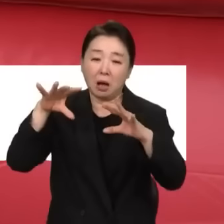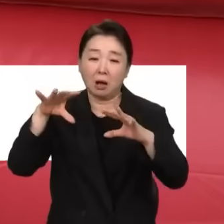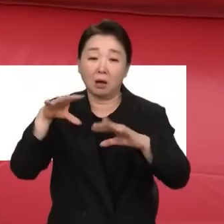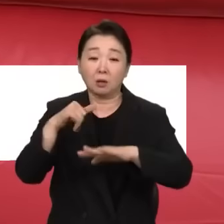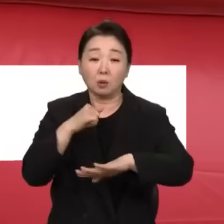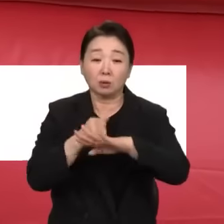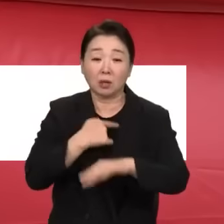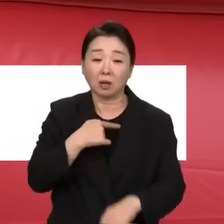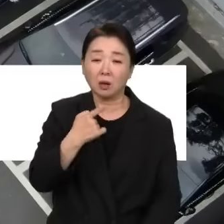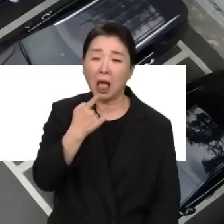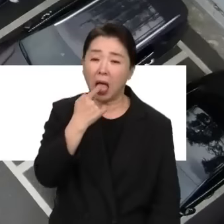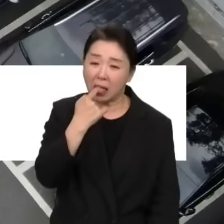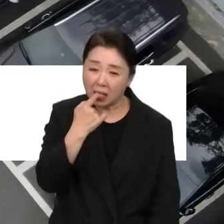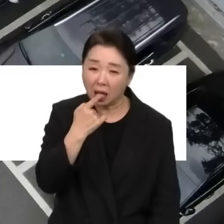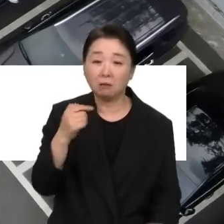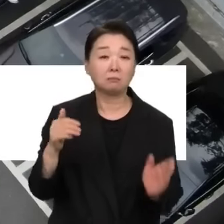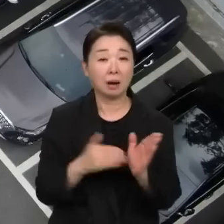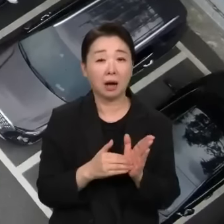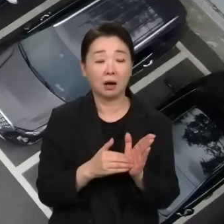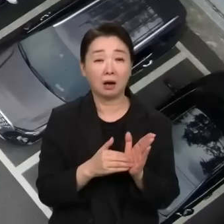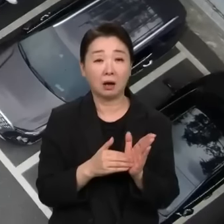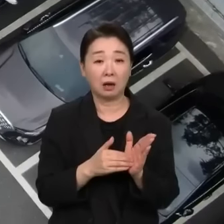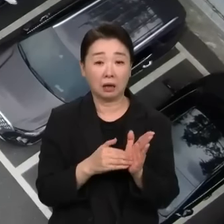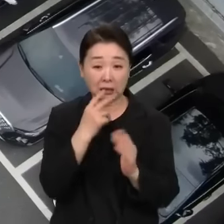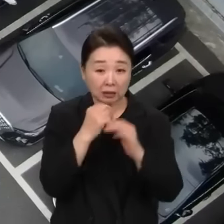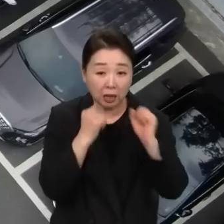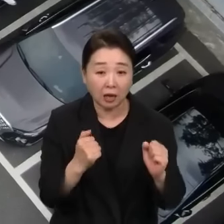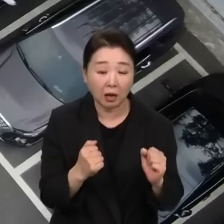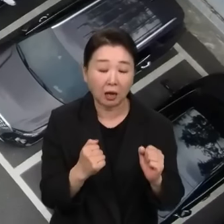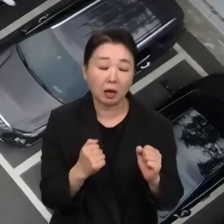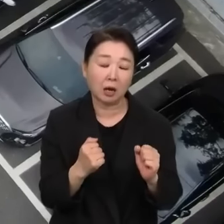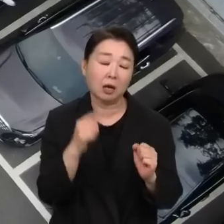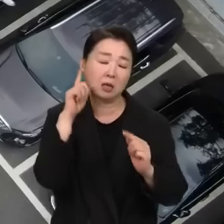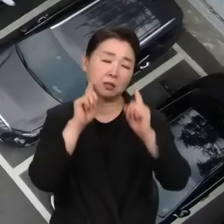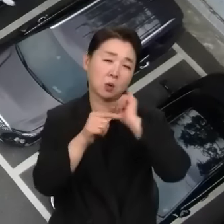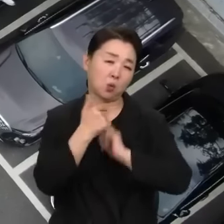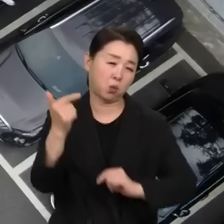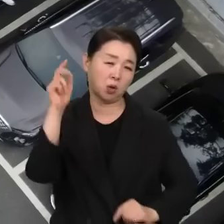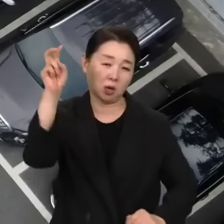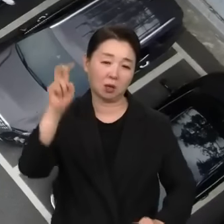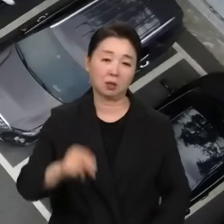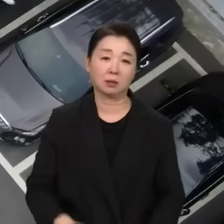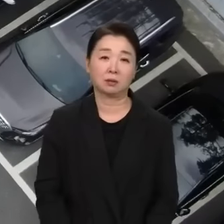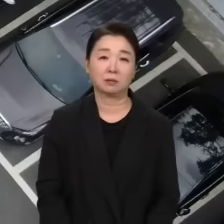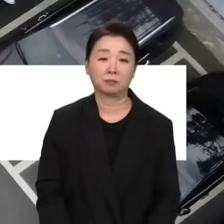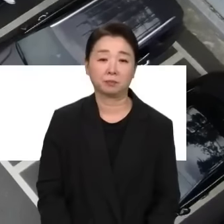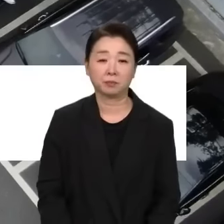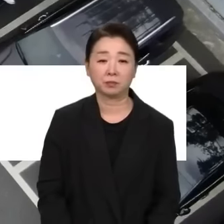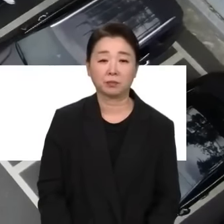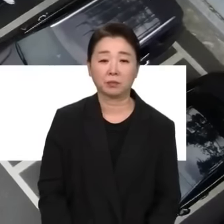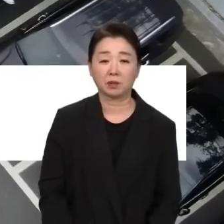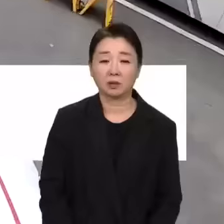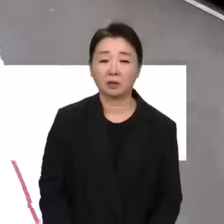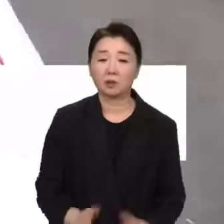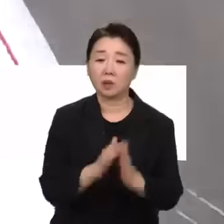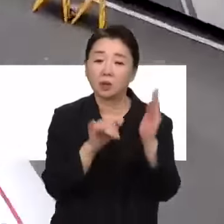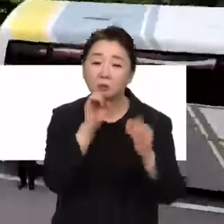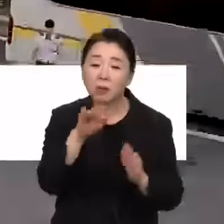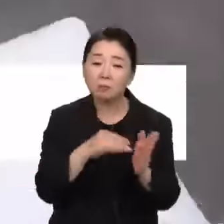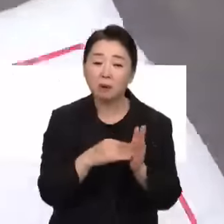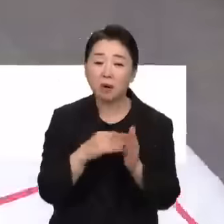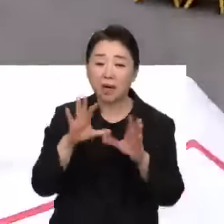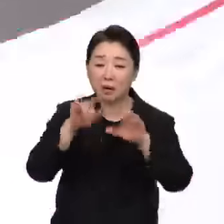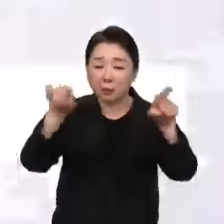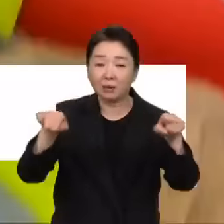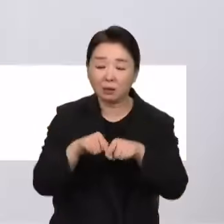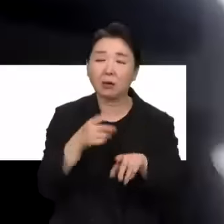실제로 제가 혀를 조금 깨물었어요. 둘, 살더라도 하나. 크게 다칠 수 있습니다. 제 가족은 많이 말씀을 드리면 에어매트 종이 아니고